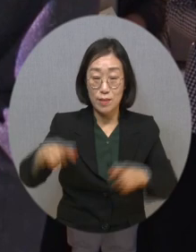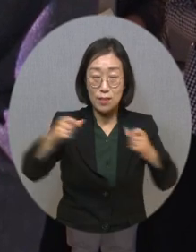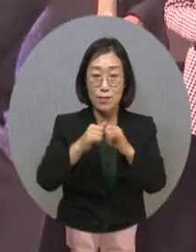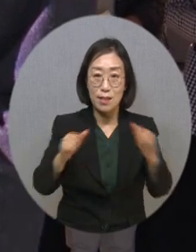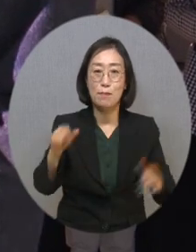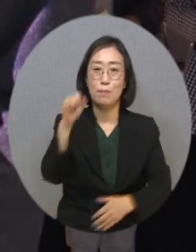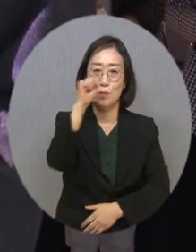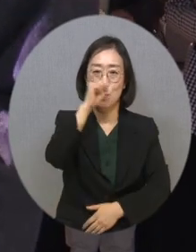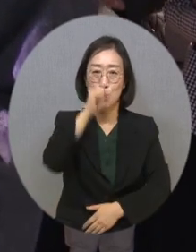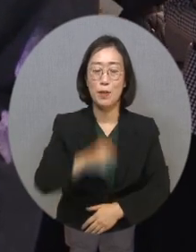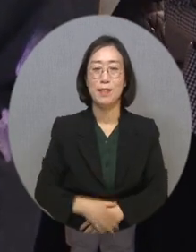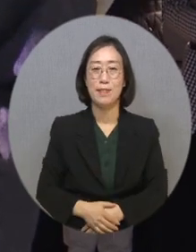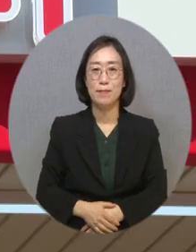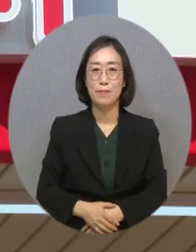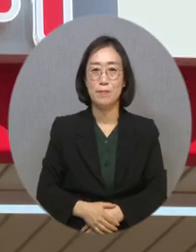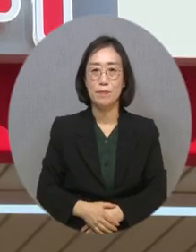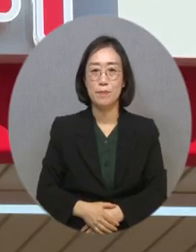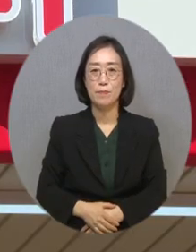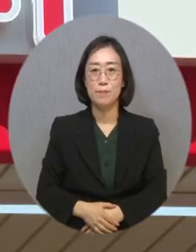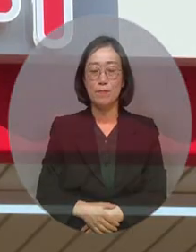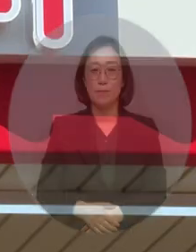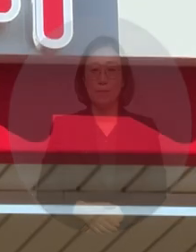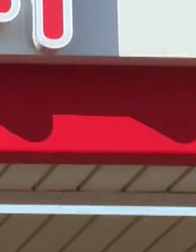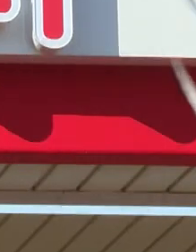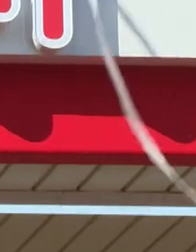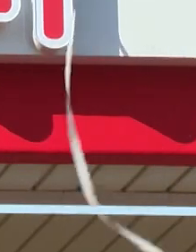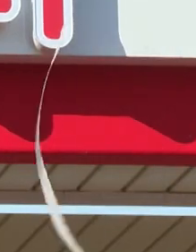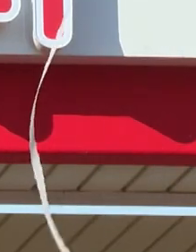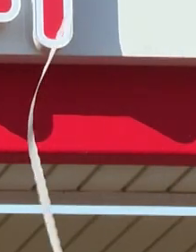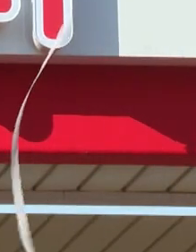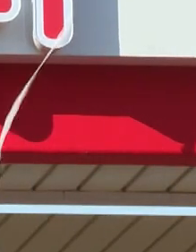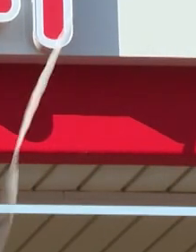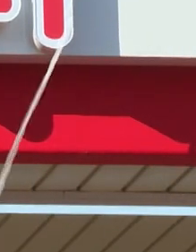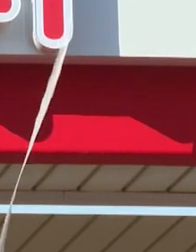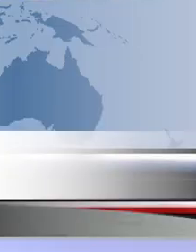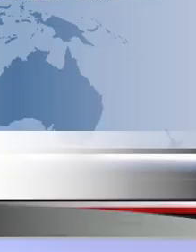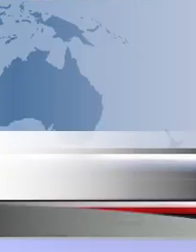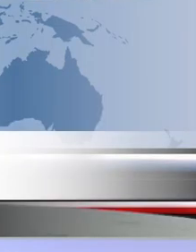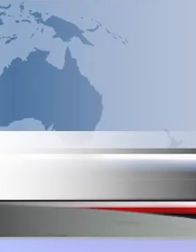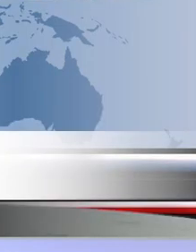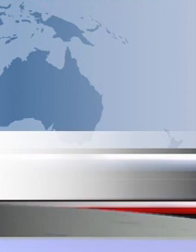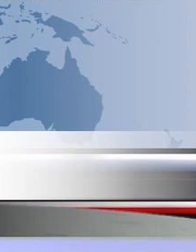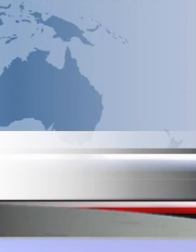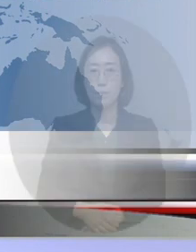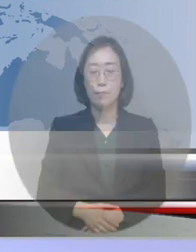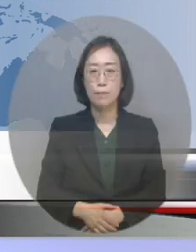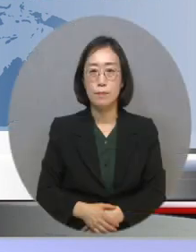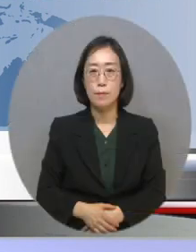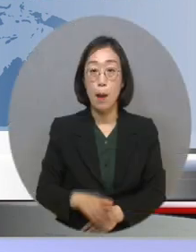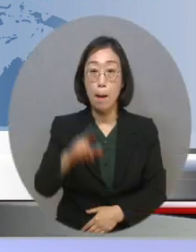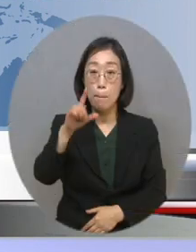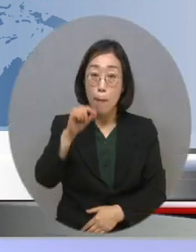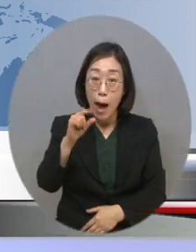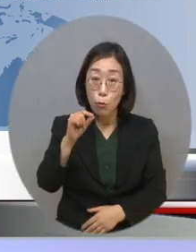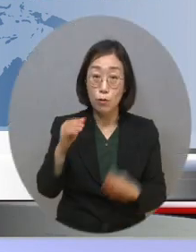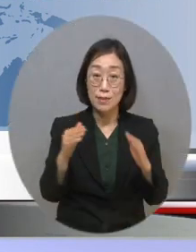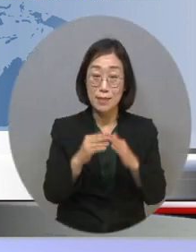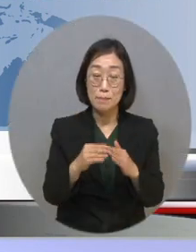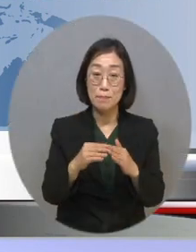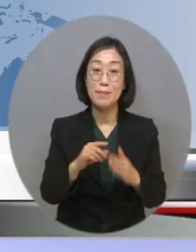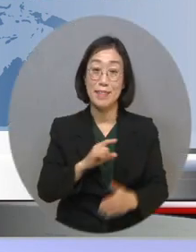크게 반기고 있습니다 복시 T 뉴스 황영재 만원 주택이라고